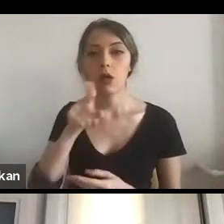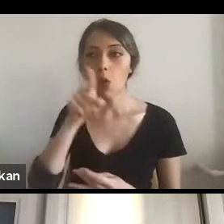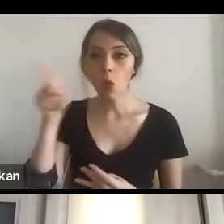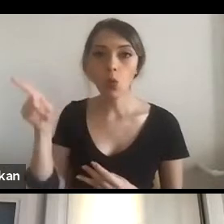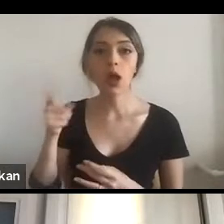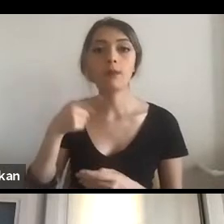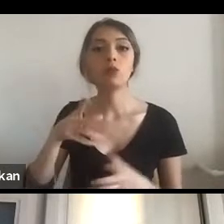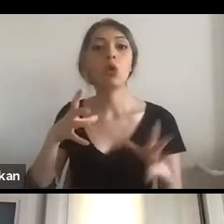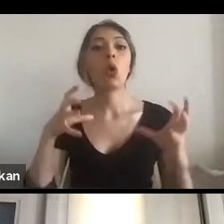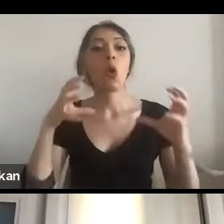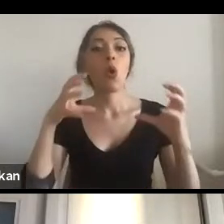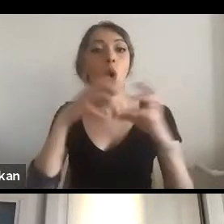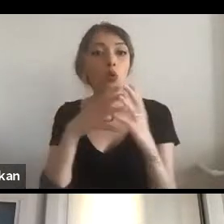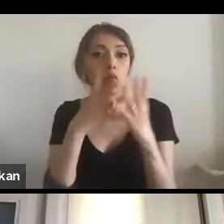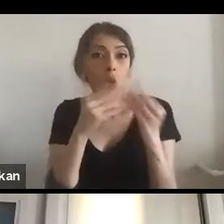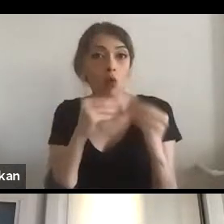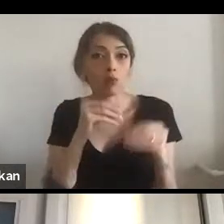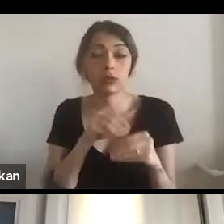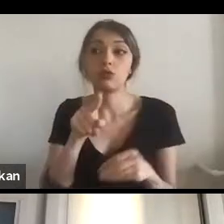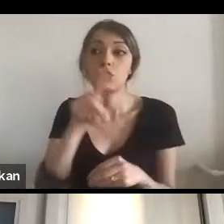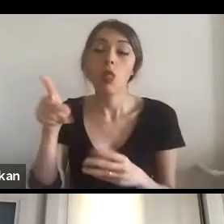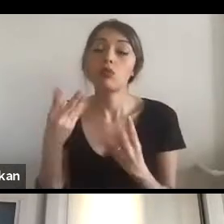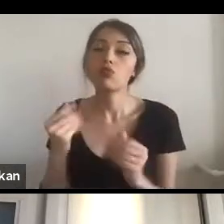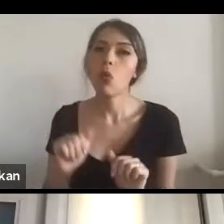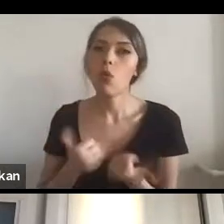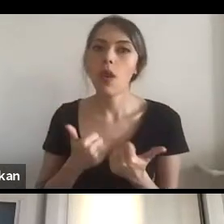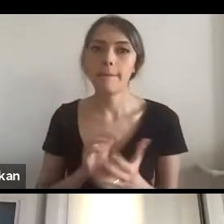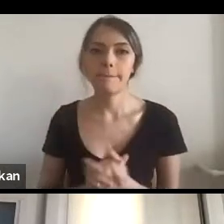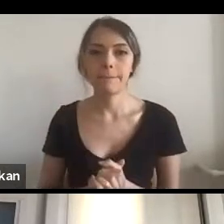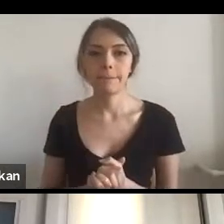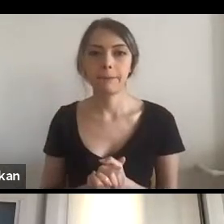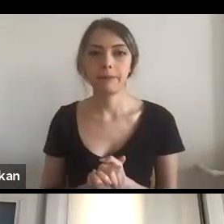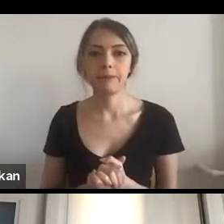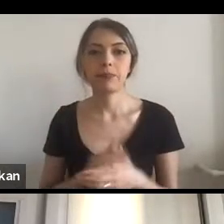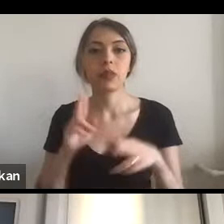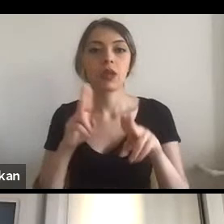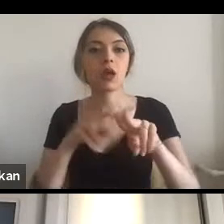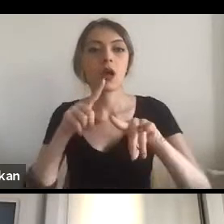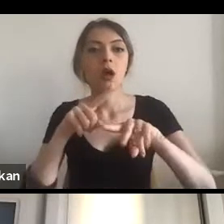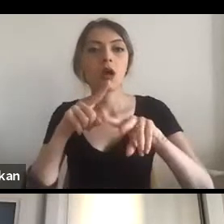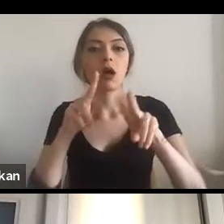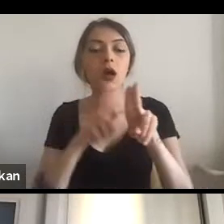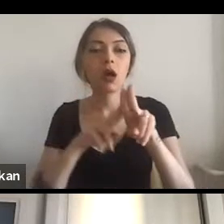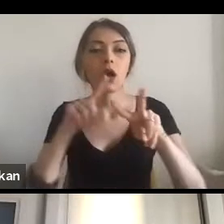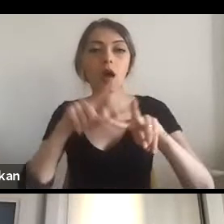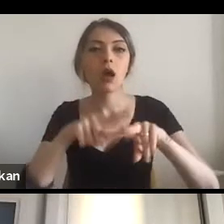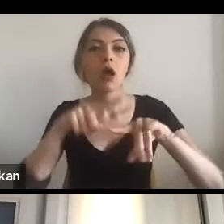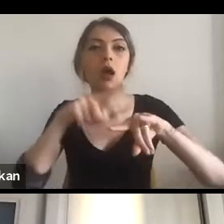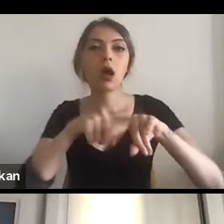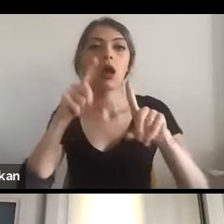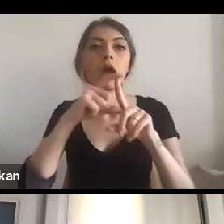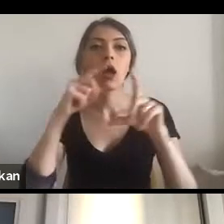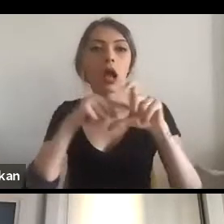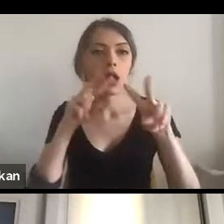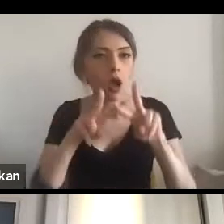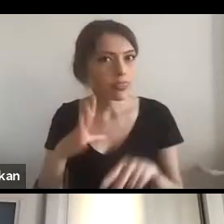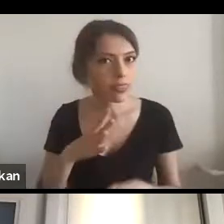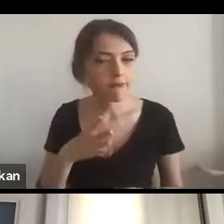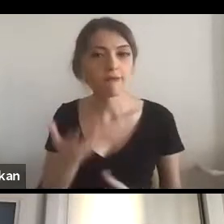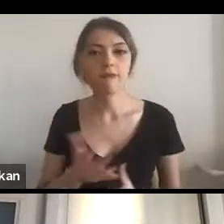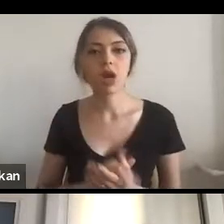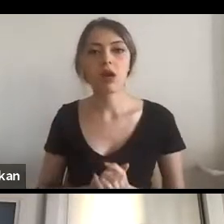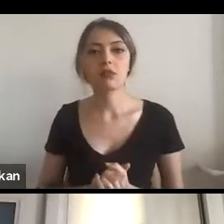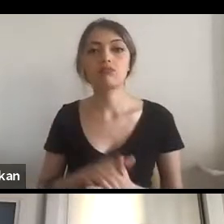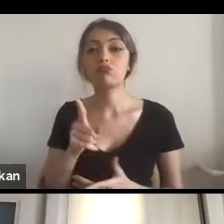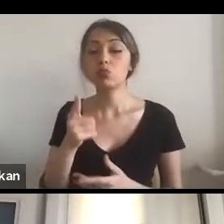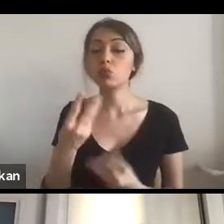örgütlenmenin olması için çok önemli yerler. Bunun dışında KAHDEM var biliyorsunuz, Kadın Hukukçuları Destekleme Derneği. Mesela orası